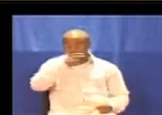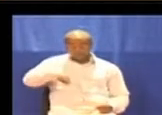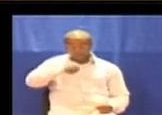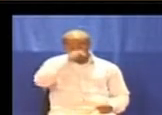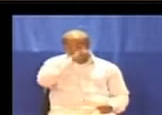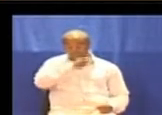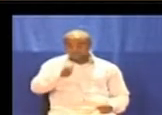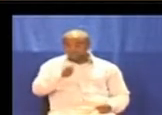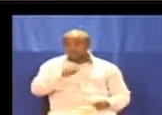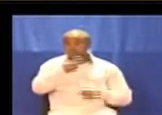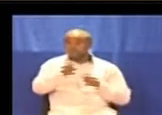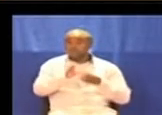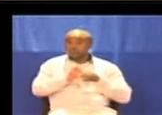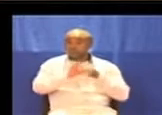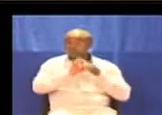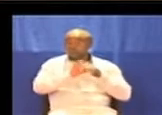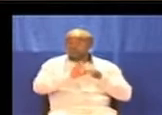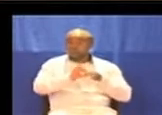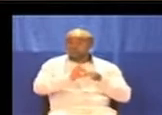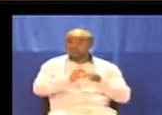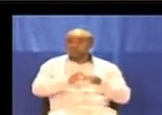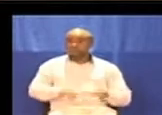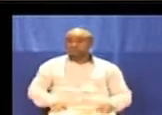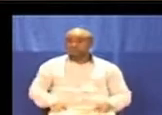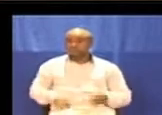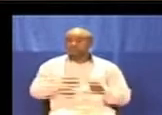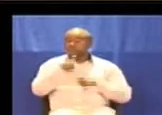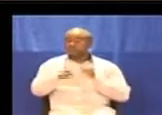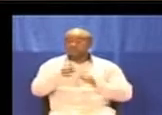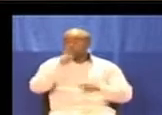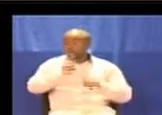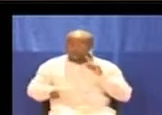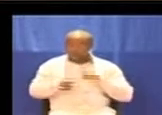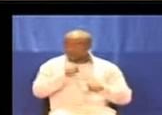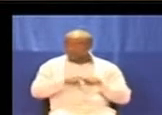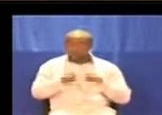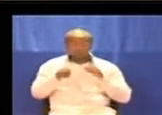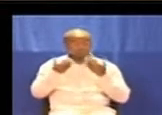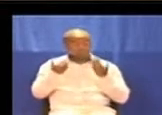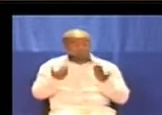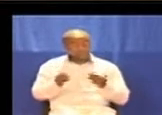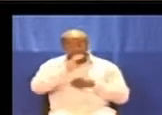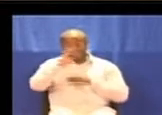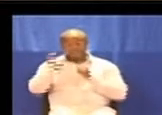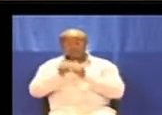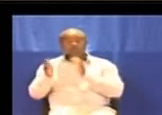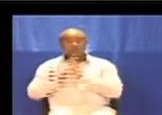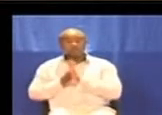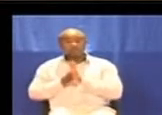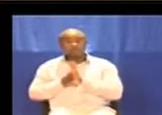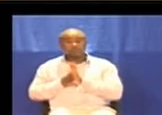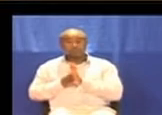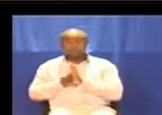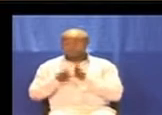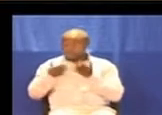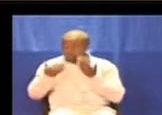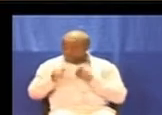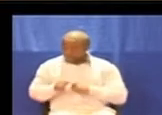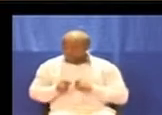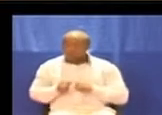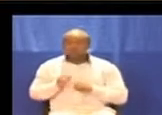na tuendelee kushikana namna hiyo, tuendelee kupambana na janga hili, sio kwamba limepita. Tuendelee kuchukua